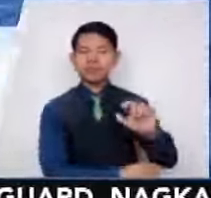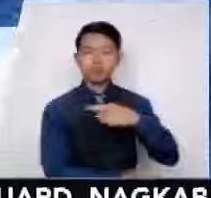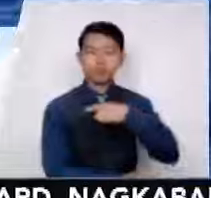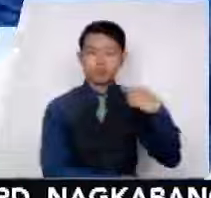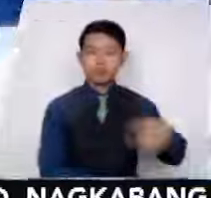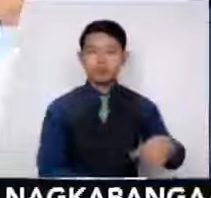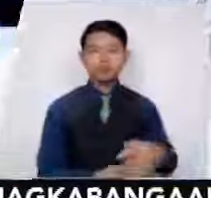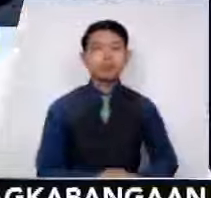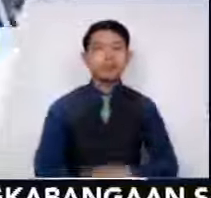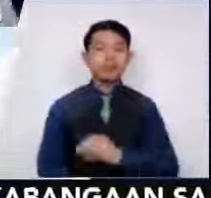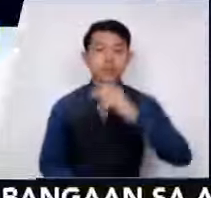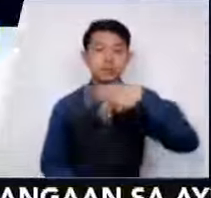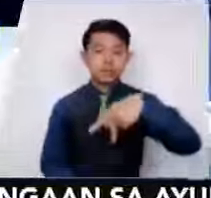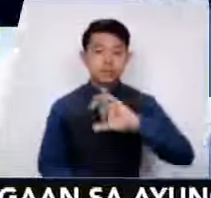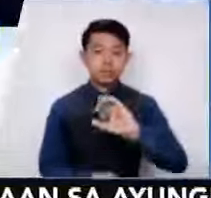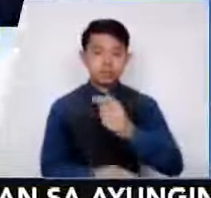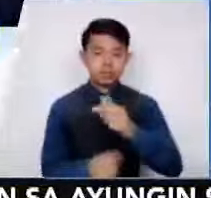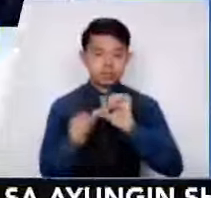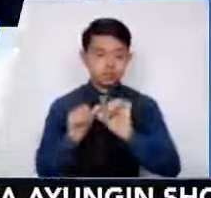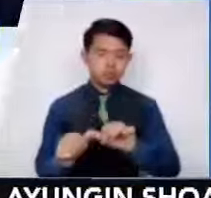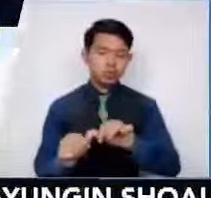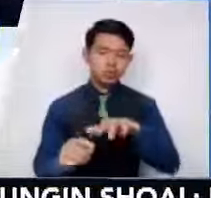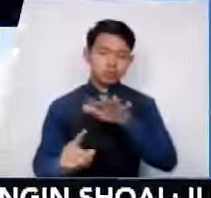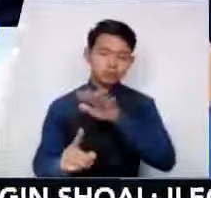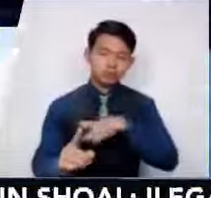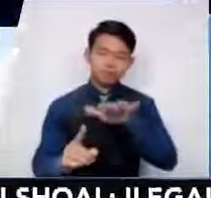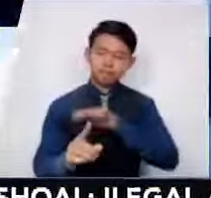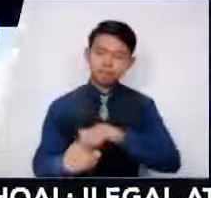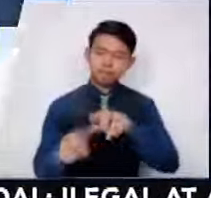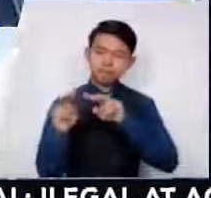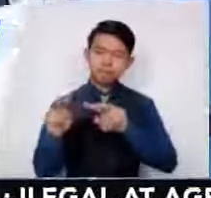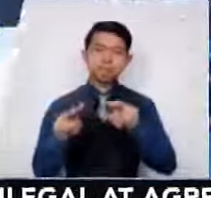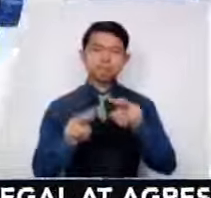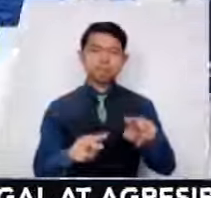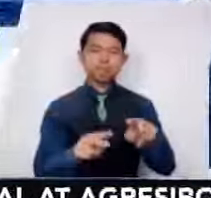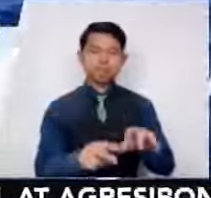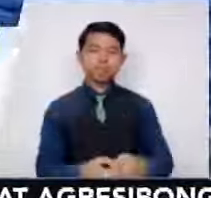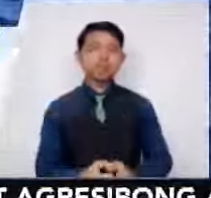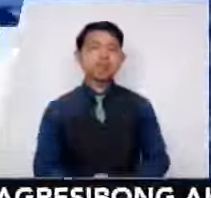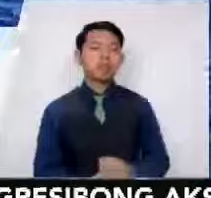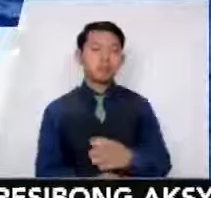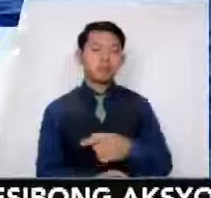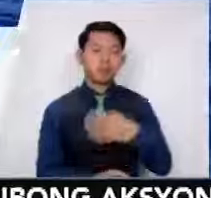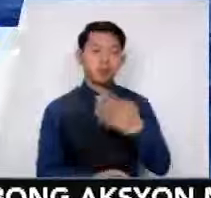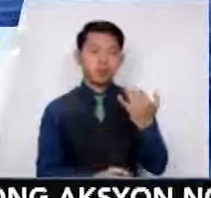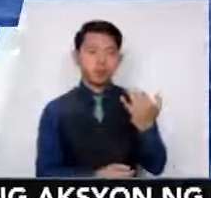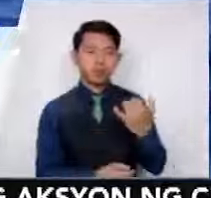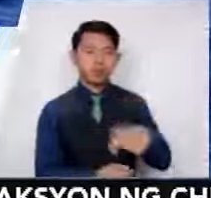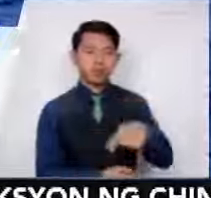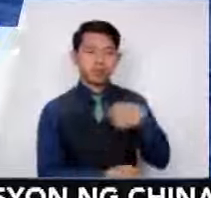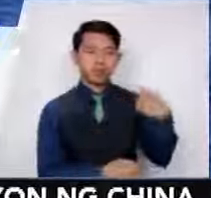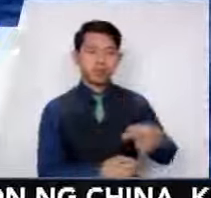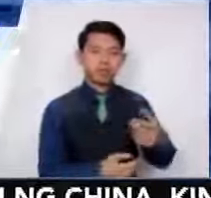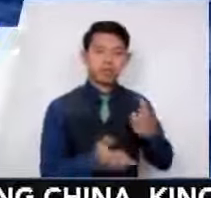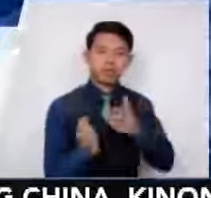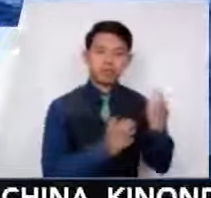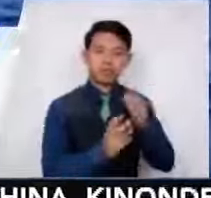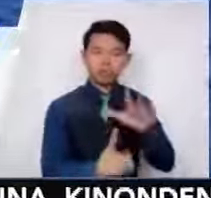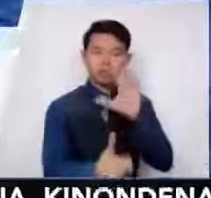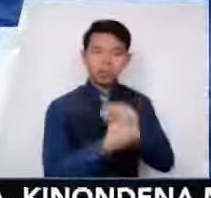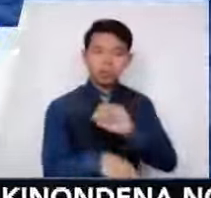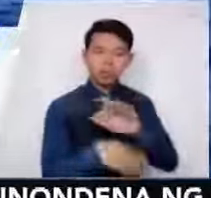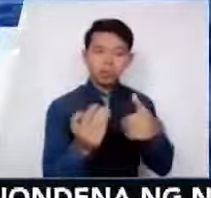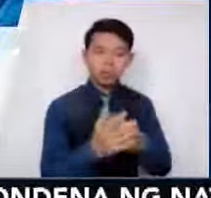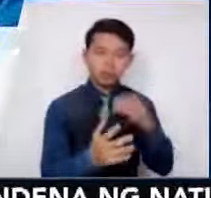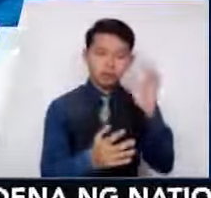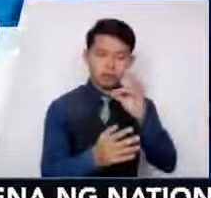West Philippine Sea sa gitna ng banta ng China n huhulihin ang mga hindi chinong papasok sa inaangkin nilang teritoryo ipinadala ng pcg